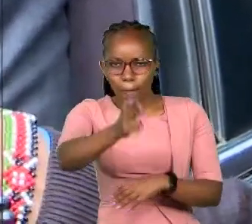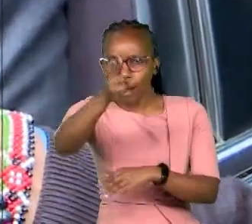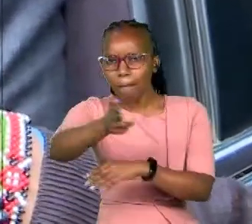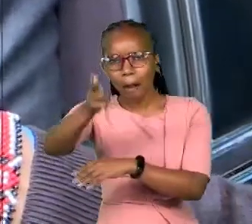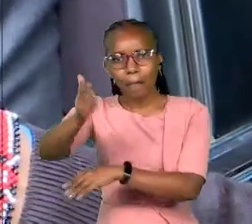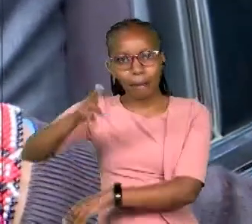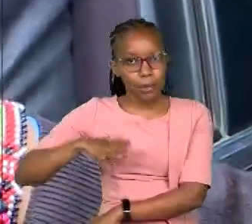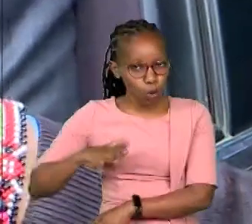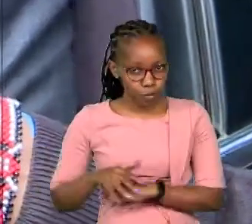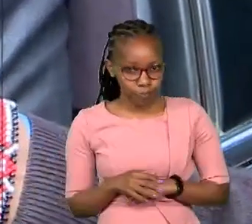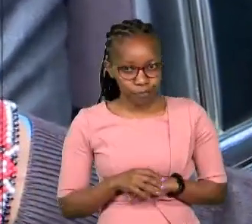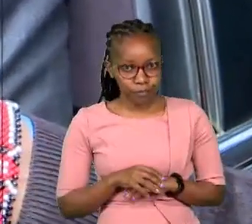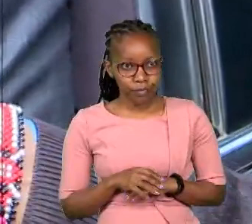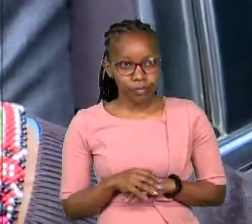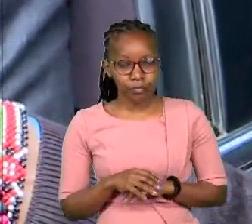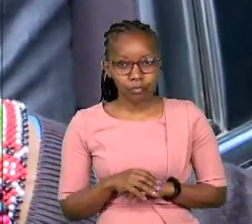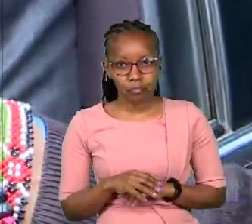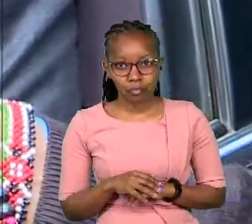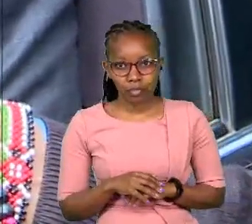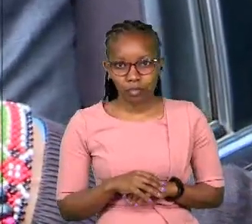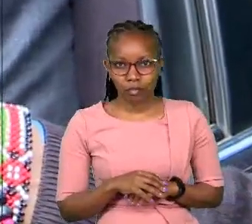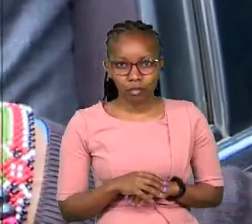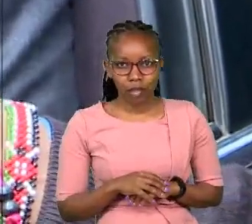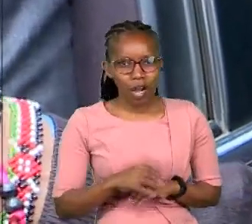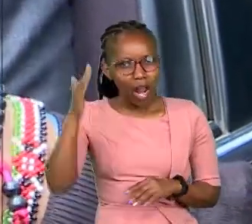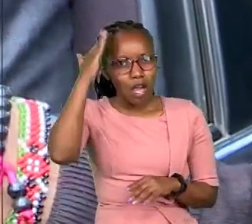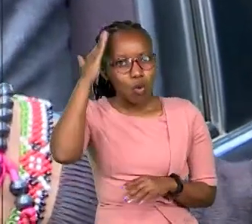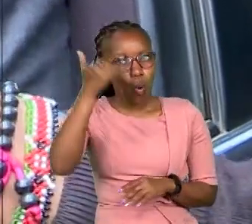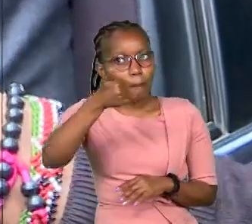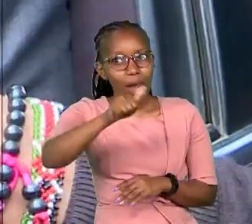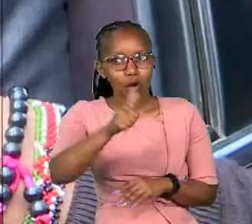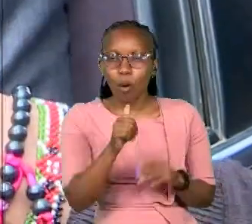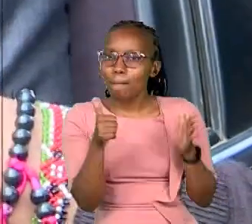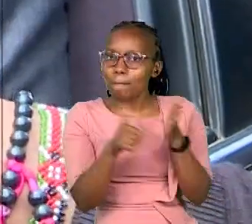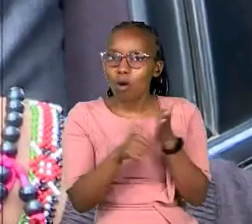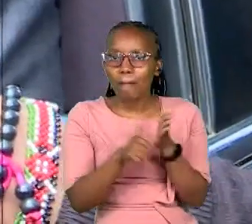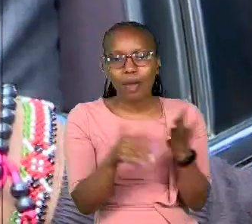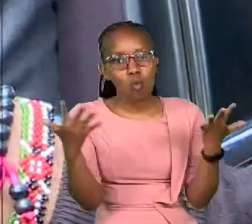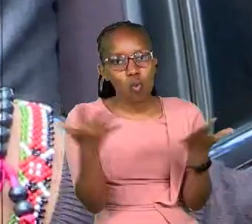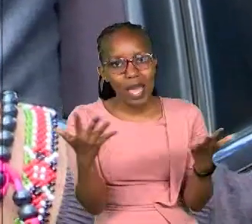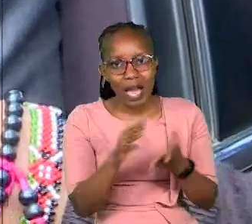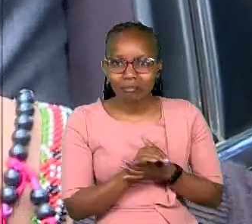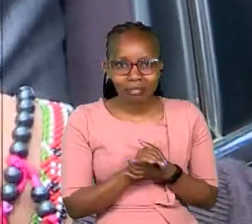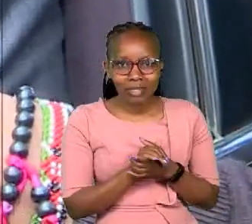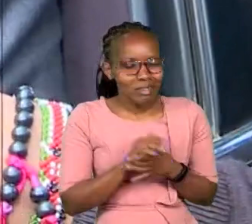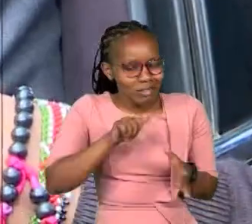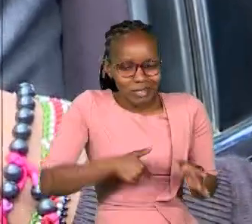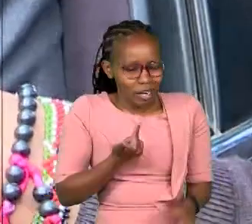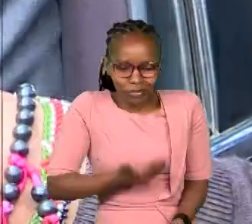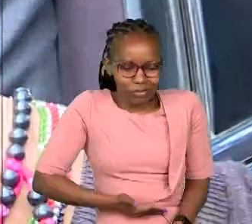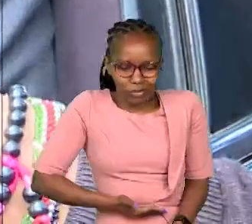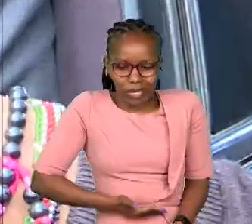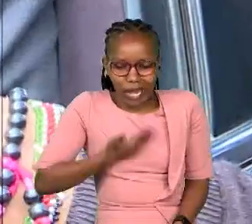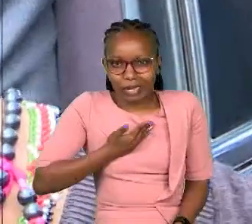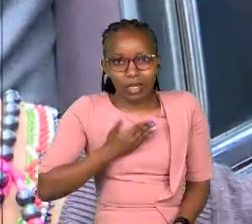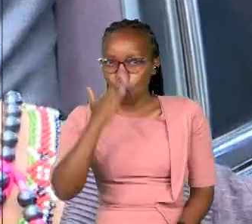marisasi. Sasa kitu yenye hatuelewi ni nini hasa ilikuwa imemuuma sana, alikuwa na machungu kani ikifika kiwango